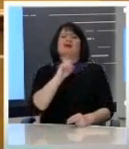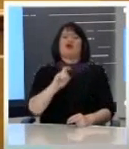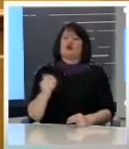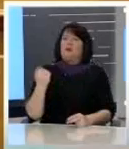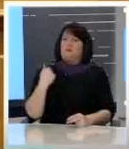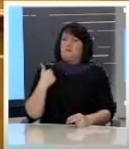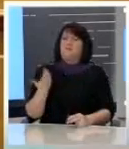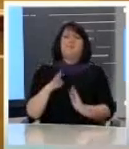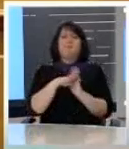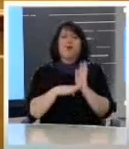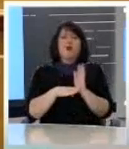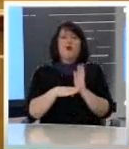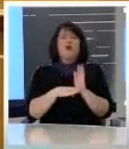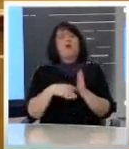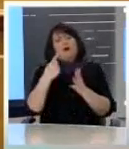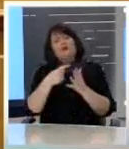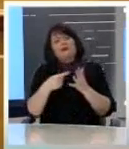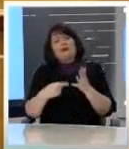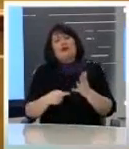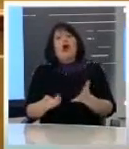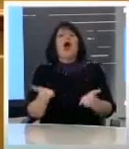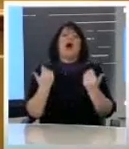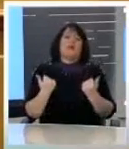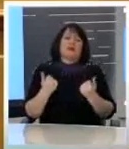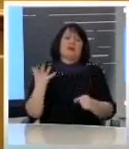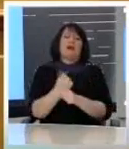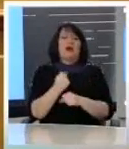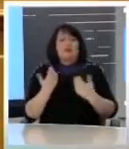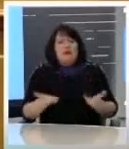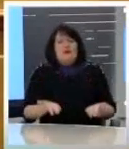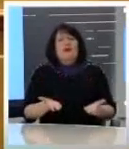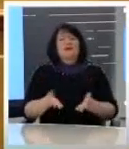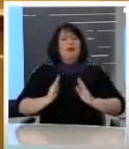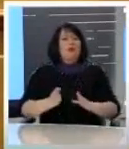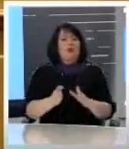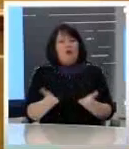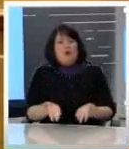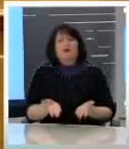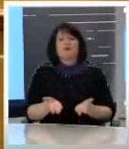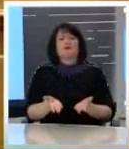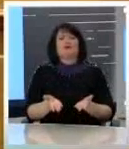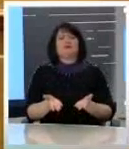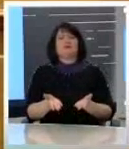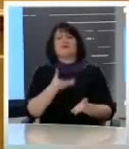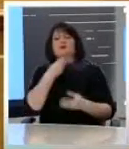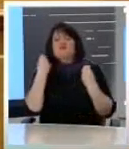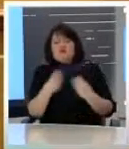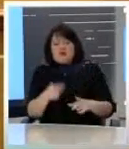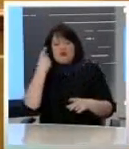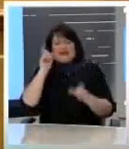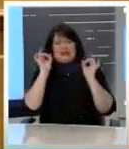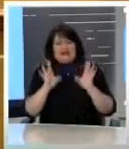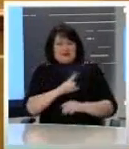ότι το πρόγραμμα αυτό για διάφορους λόγους δεν τα καταφέρατε, δεν προχώρησε, είσαστε άσχετοι,